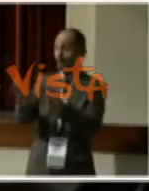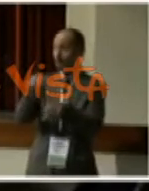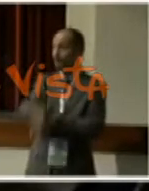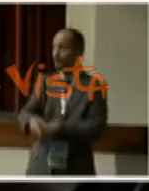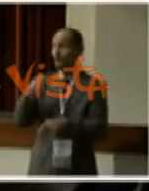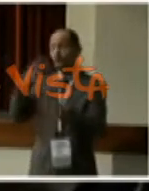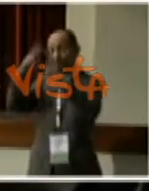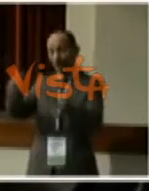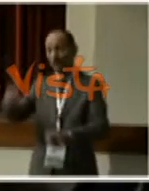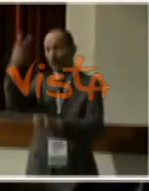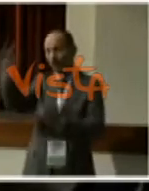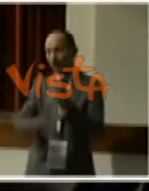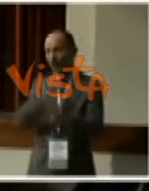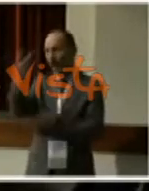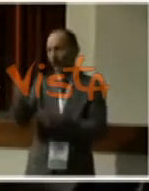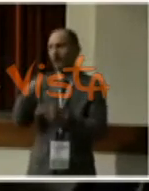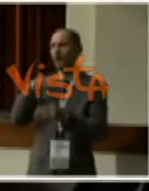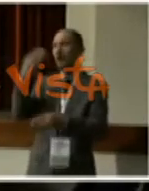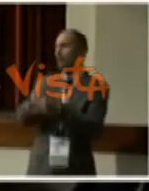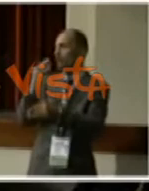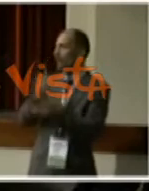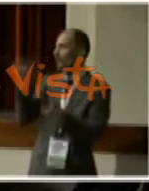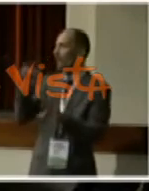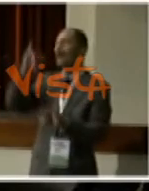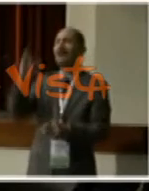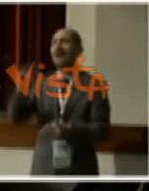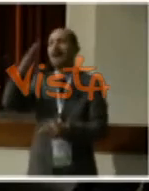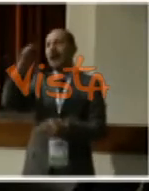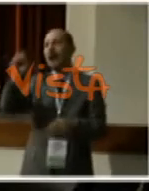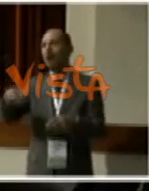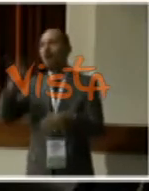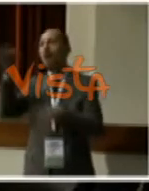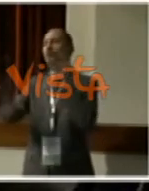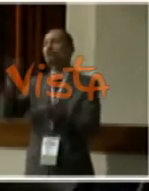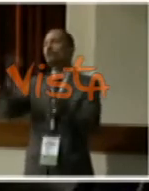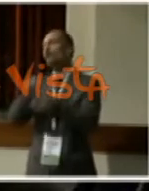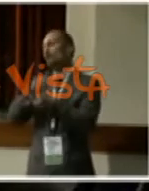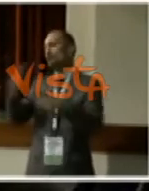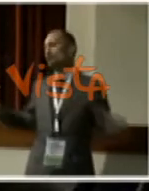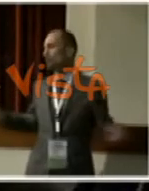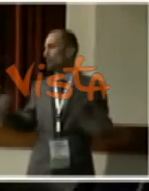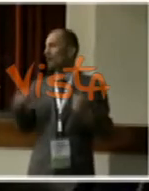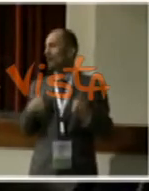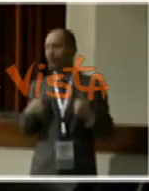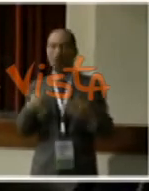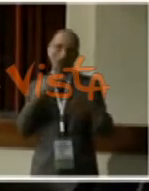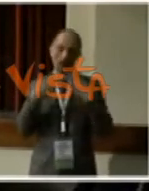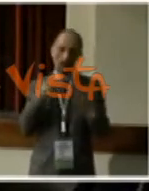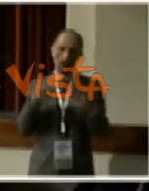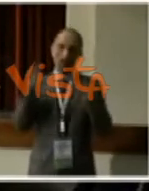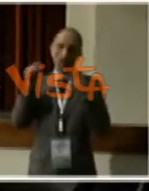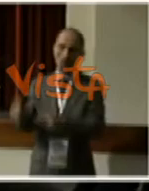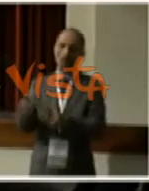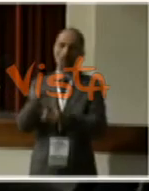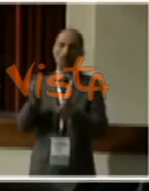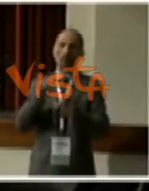2 anni, era chiaramente una bufala. Ilaria Capua non ha avuto nessun tipo di procedimento. L'unica cosa che ha fatto è detto: io in Parlamento con questi non